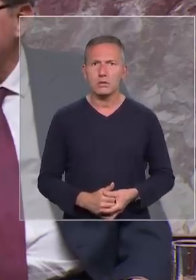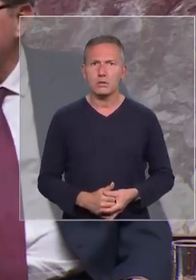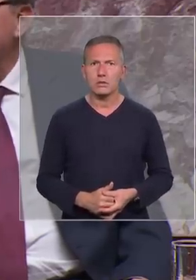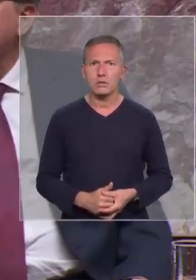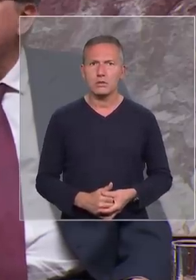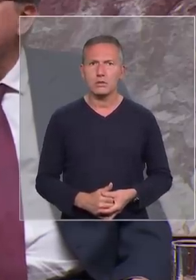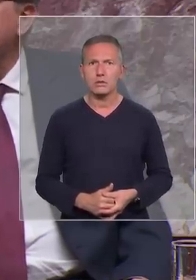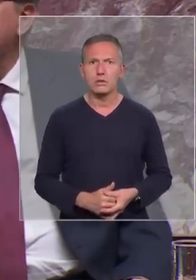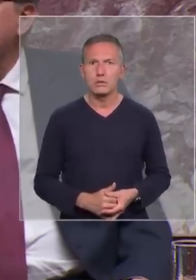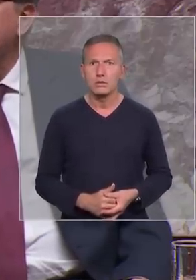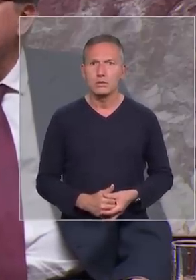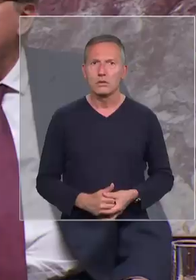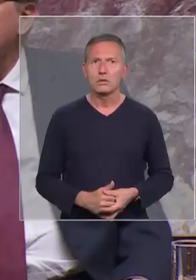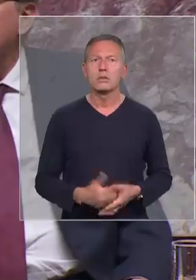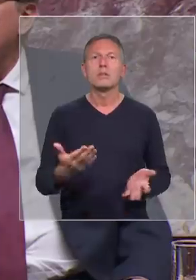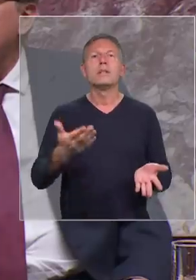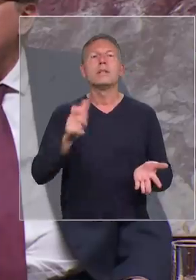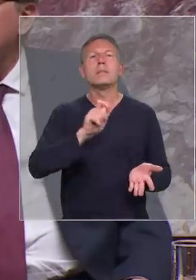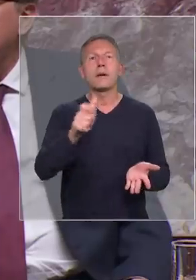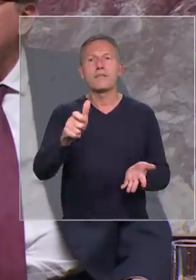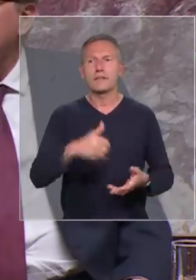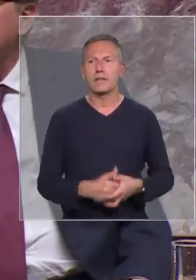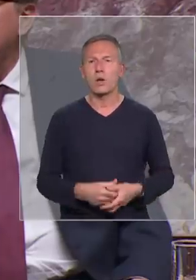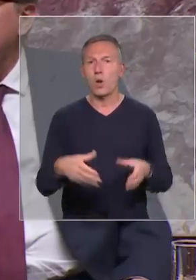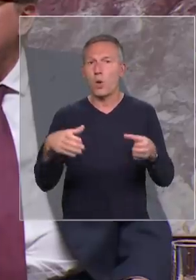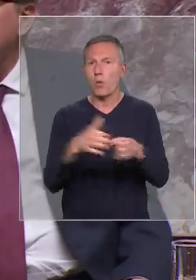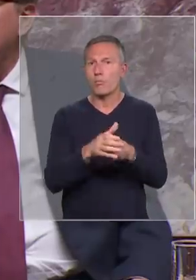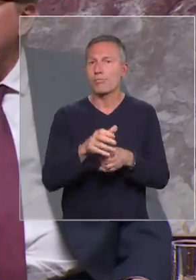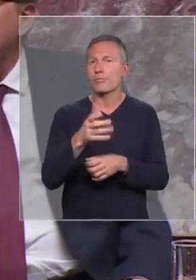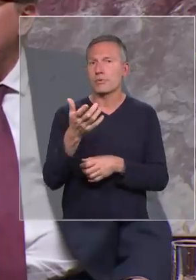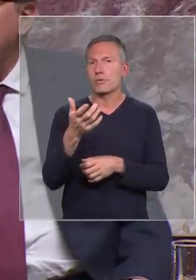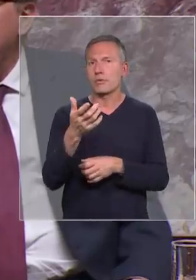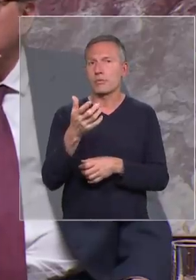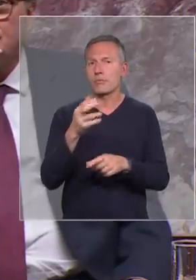La parole est à monsieur Marc Le Fur pour le groupe Les Républicains.